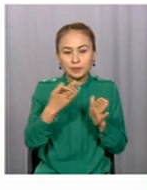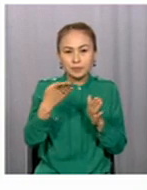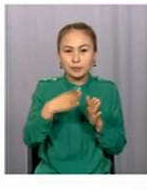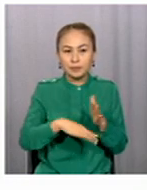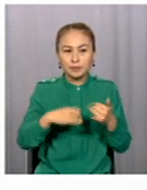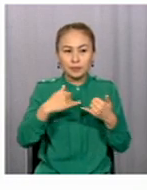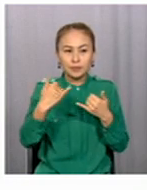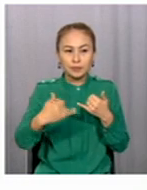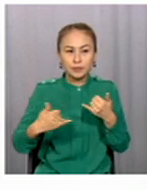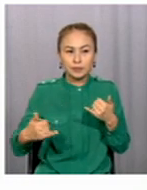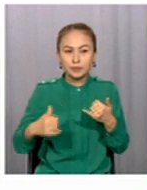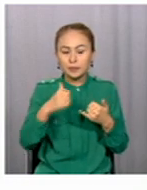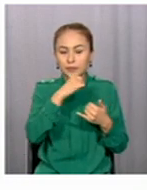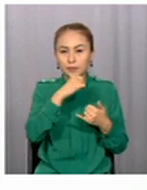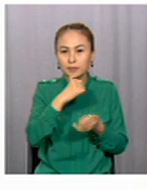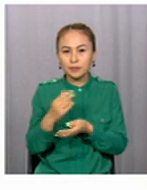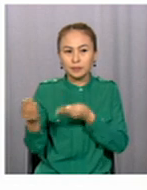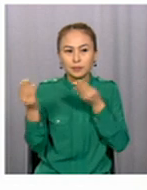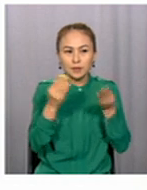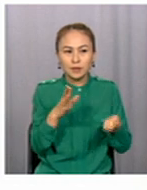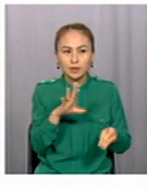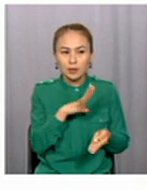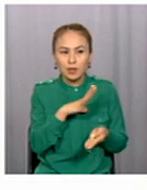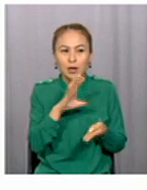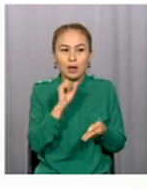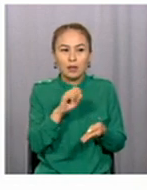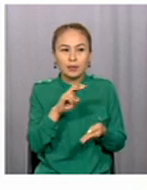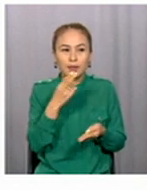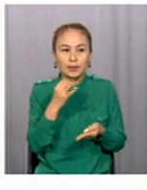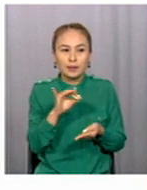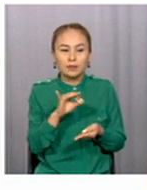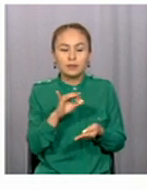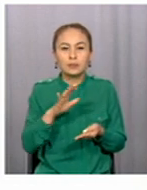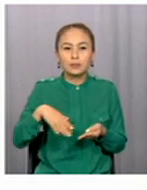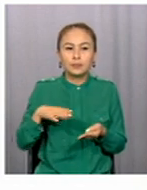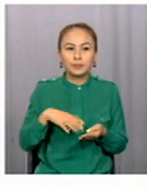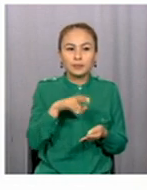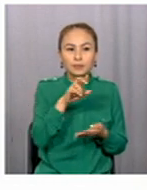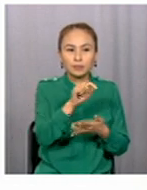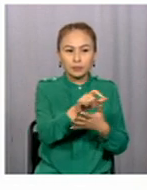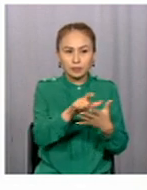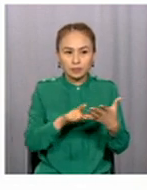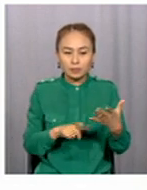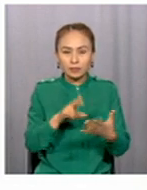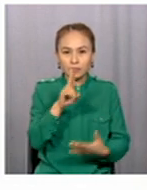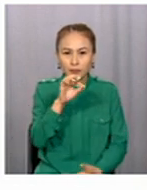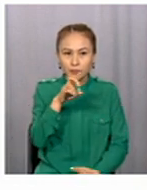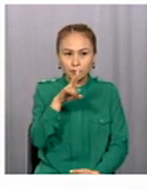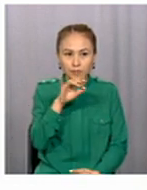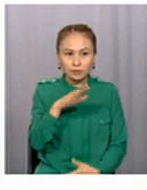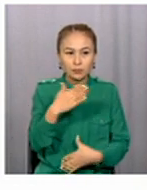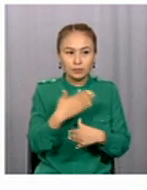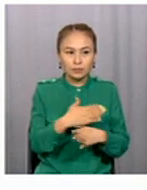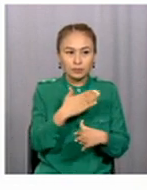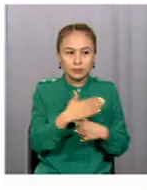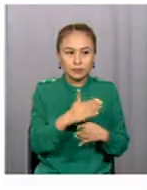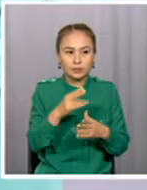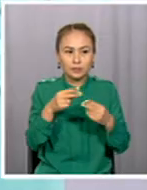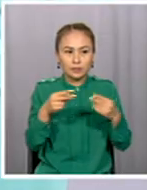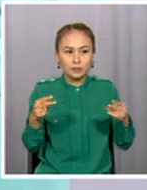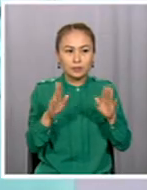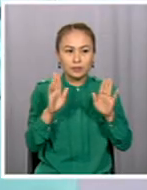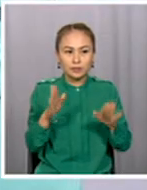арқылы жасауды ұсынған болатын. Алан Кей кейінірек блокнот көмегімен тең